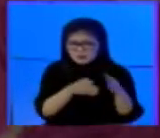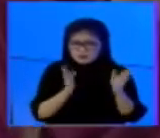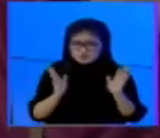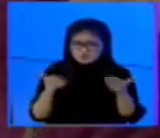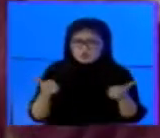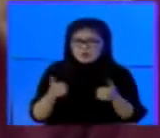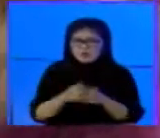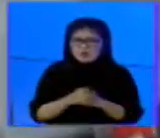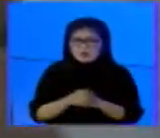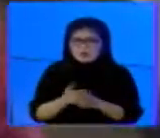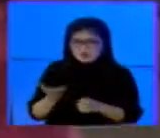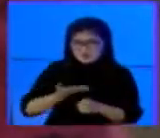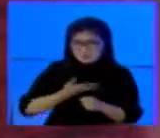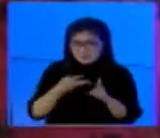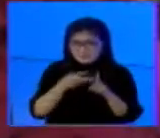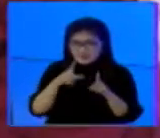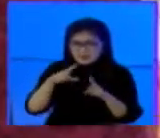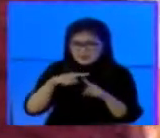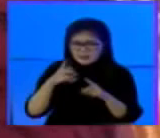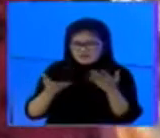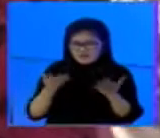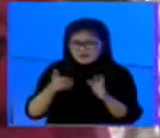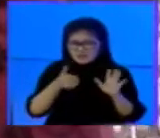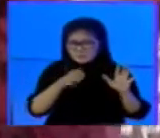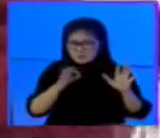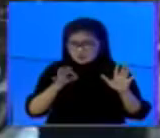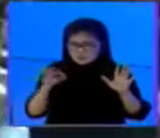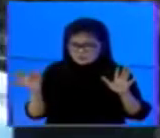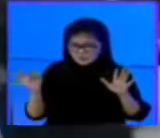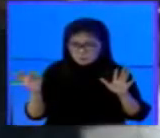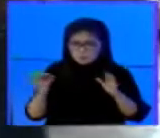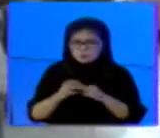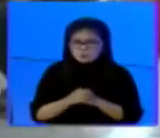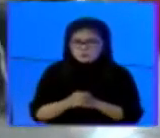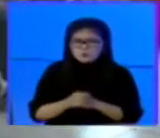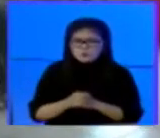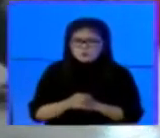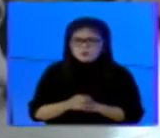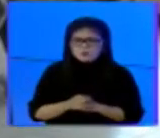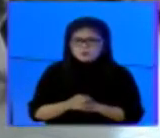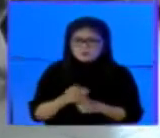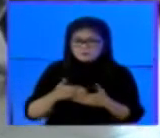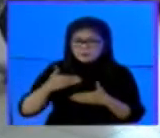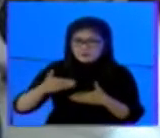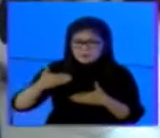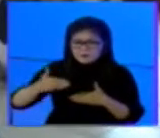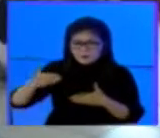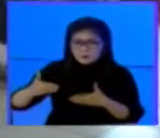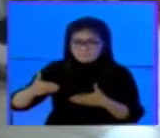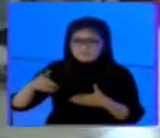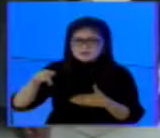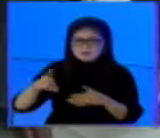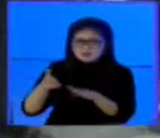Masing-masing penerima BLT mendapatkan uang tunai Rp600.000. Pembagian akan dilakukan secara bertahap hingga sebelum Hari